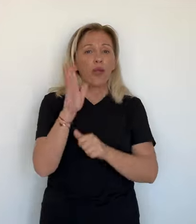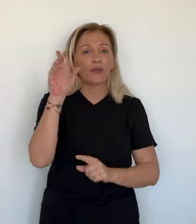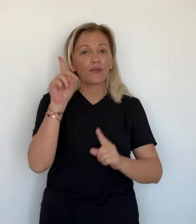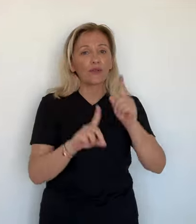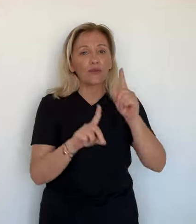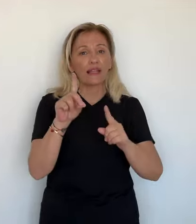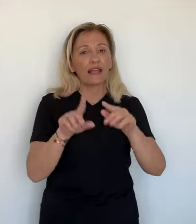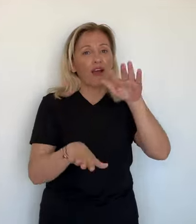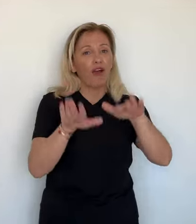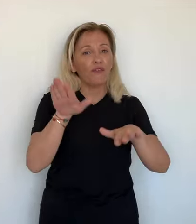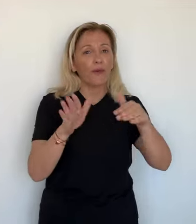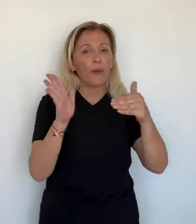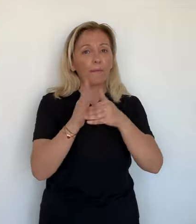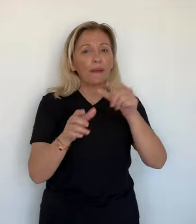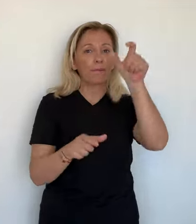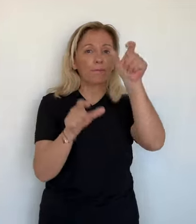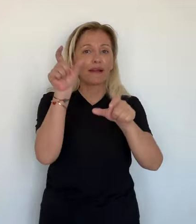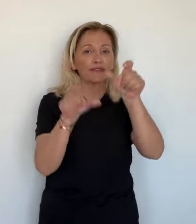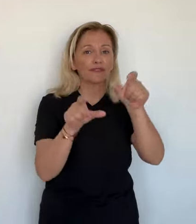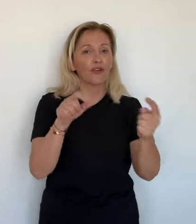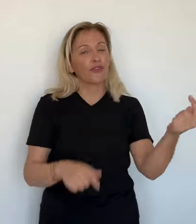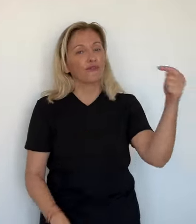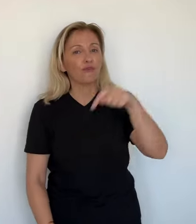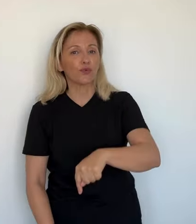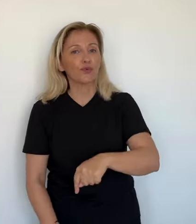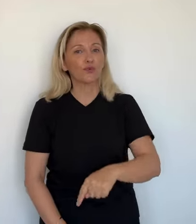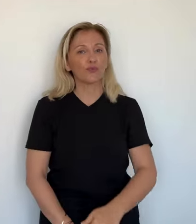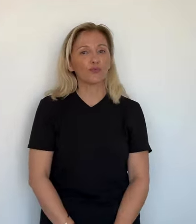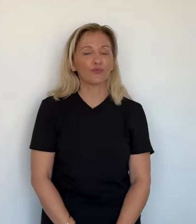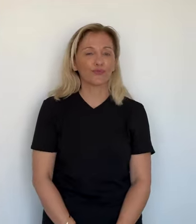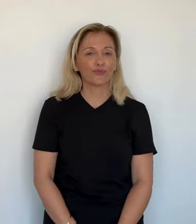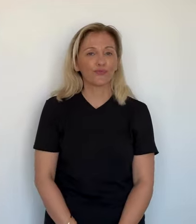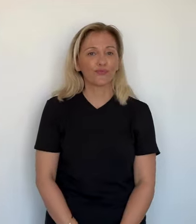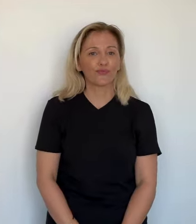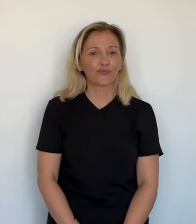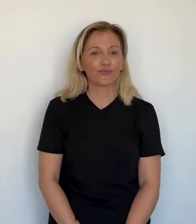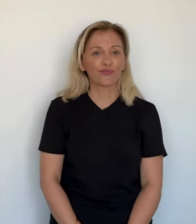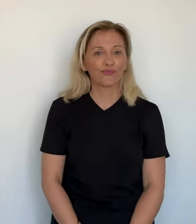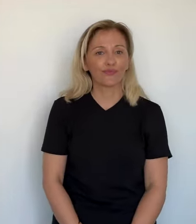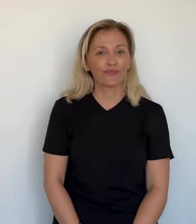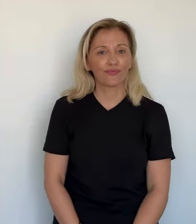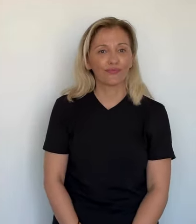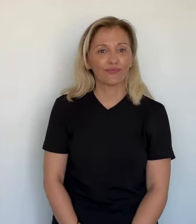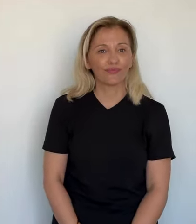4. 9 jours en moyenne et un budget maîtrisé. Ici, c'est environ 1000 personnes sur cette première semaine de juillet.